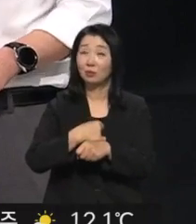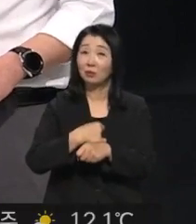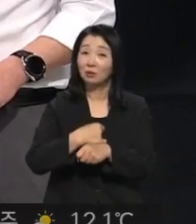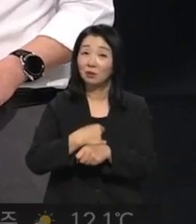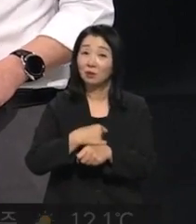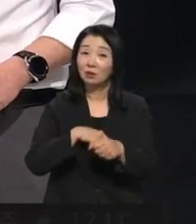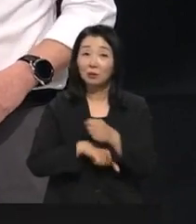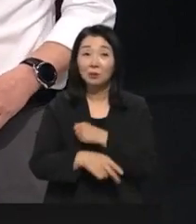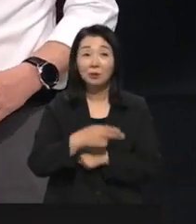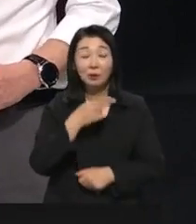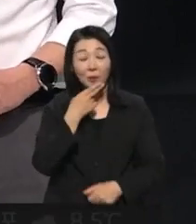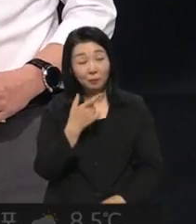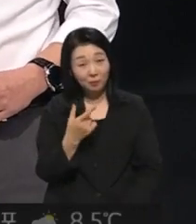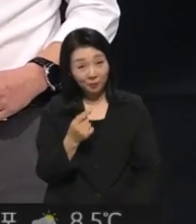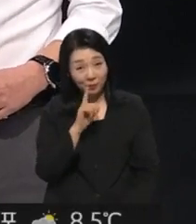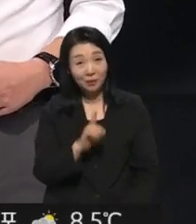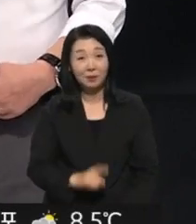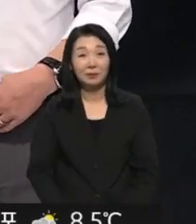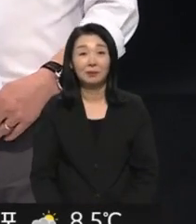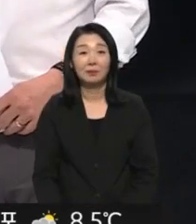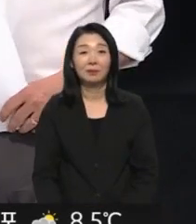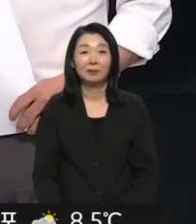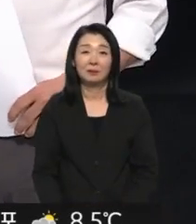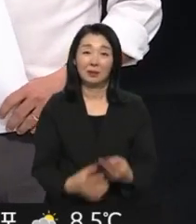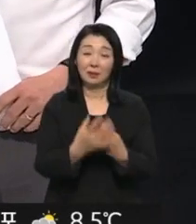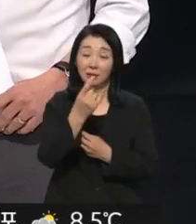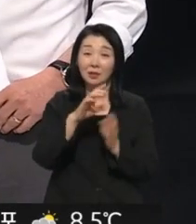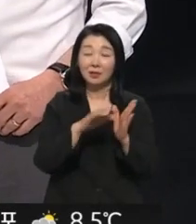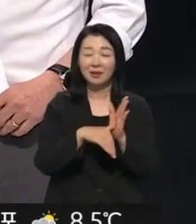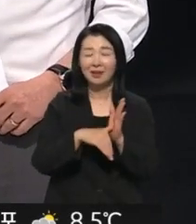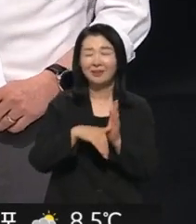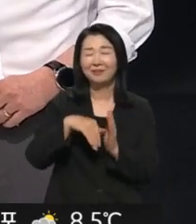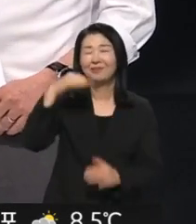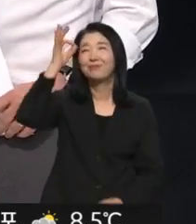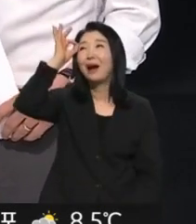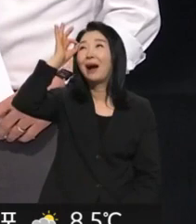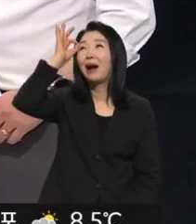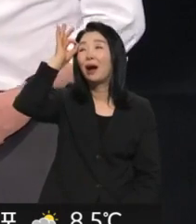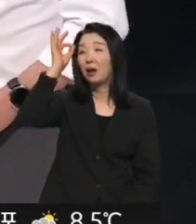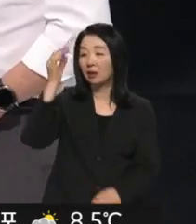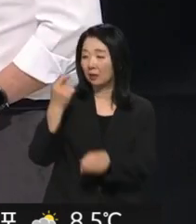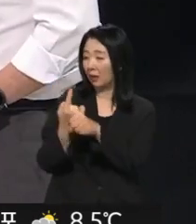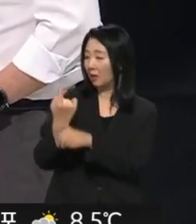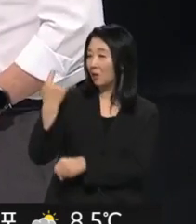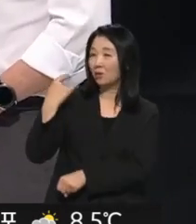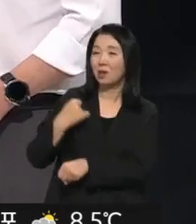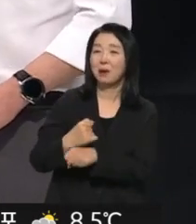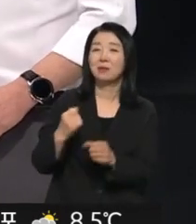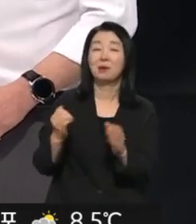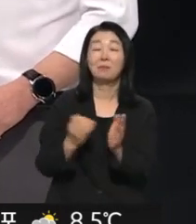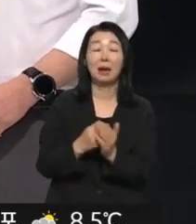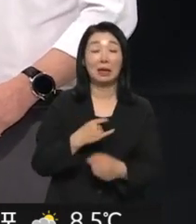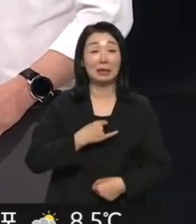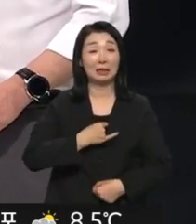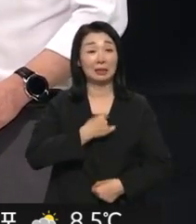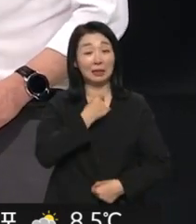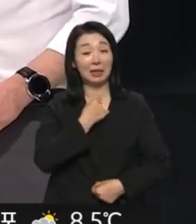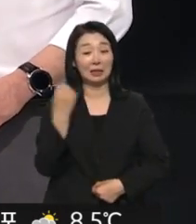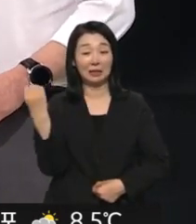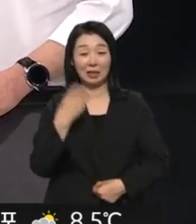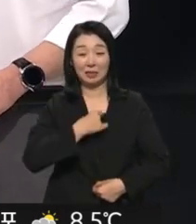큰 의미는 없다는 거겠죠. 단일화 당시를 회상하며 1년 전에 맸던 넥타이까지 착용한 안